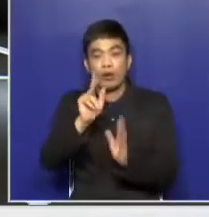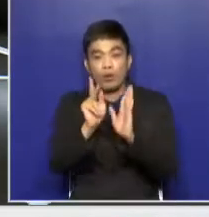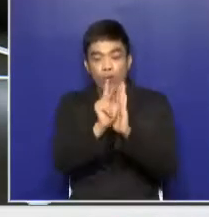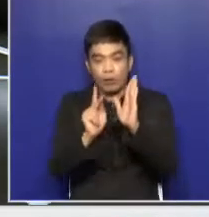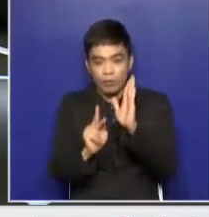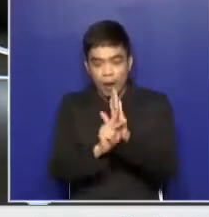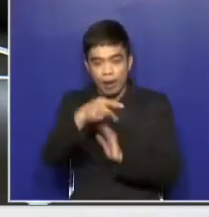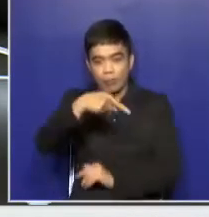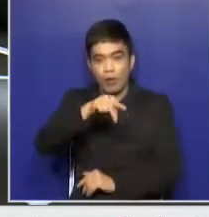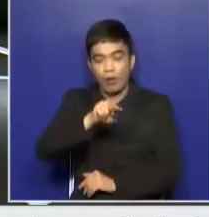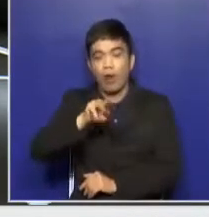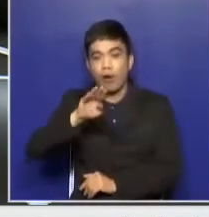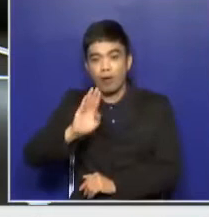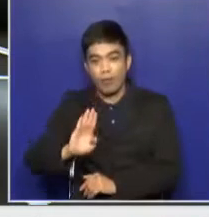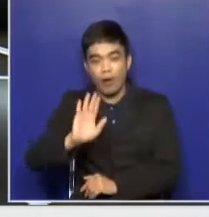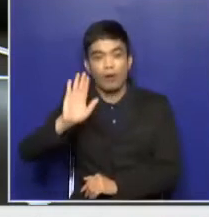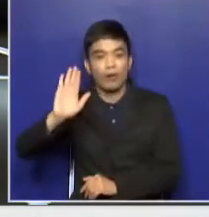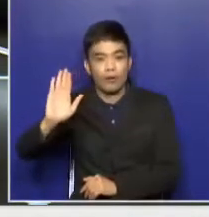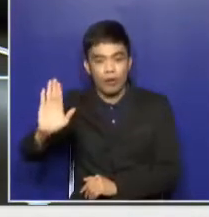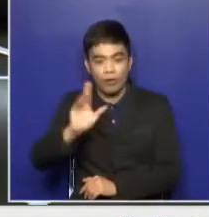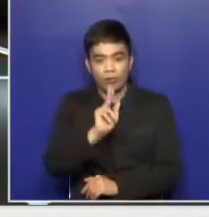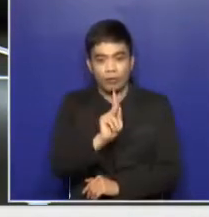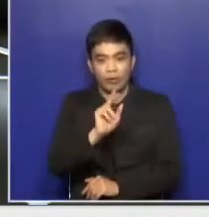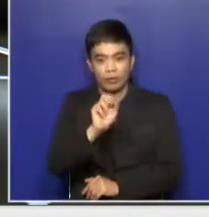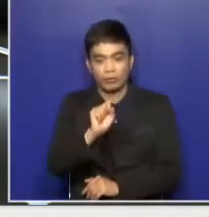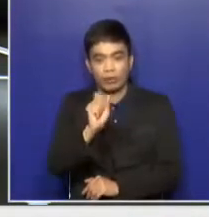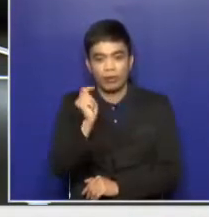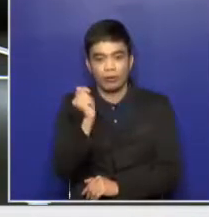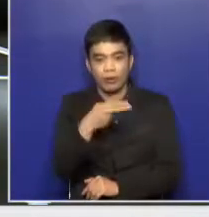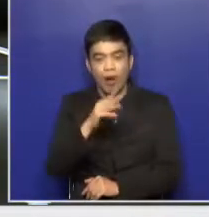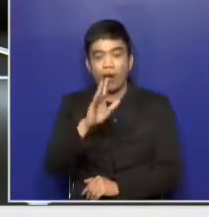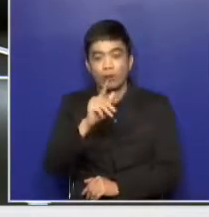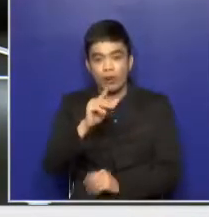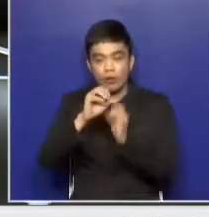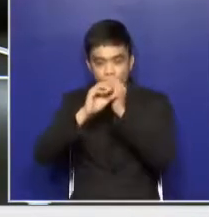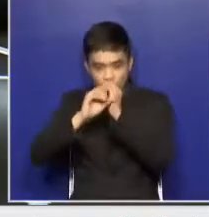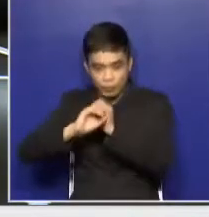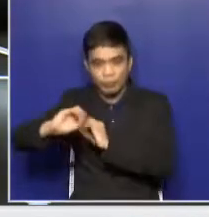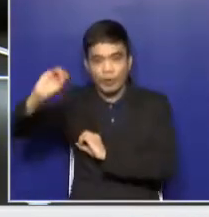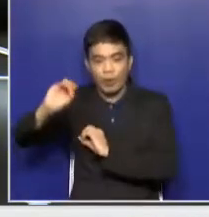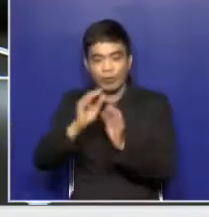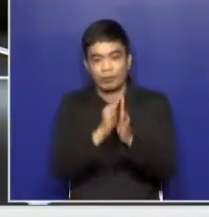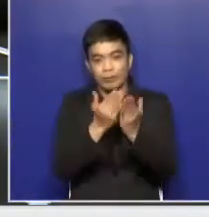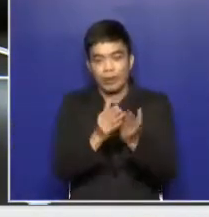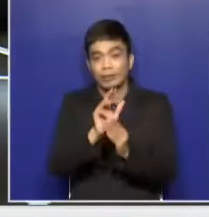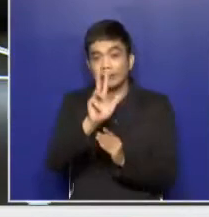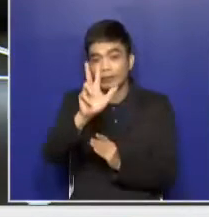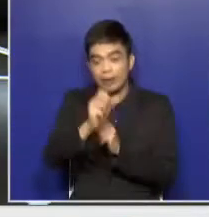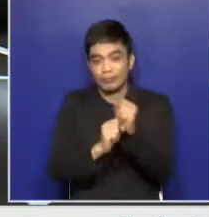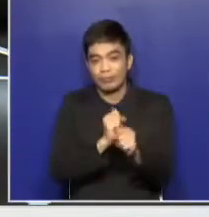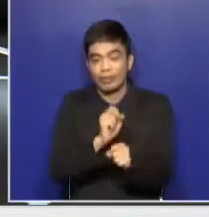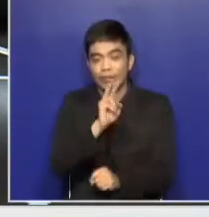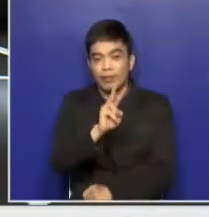การวิทยุกระจายเสียงวิทยุโทรทัศน์และกิจการโทรคมนาคมฉบับที่3เนี่ยนะครับพ.ศ